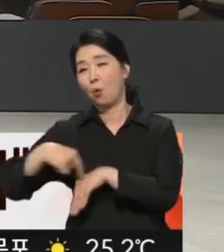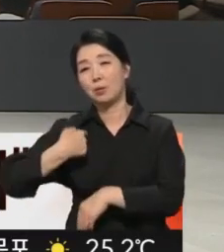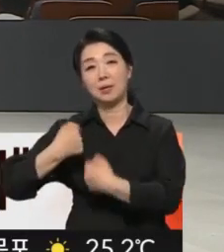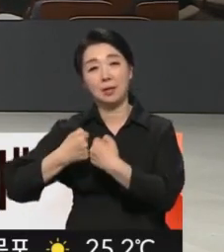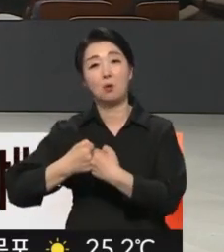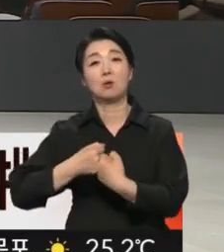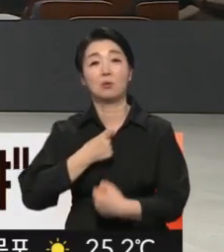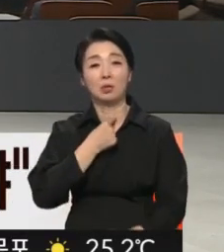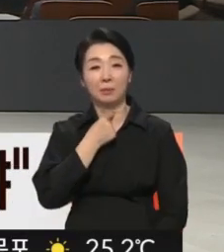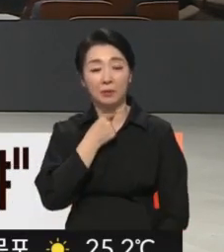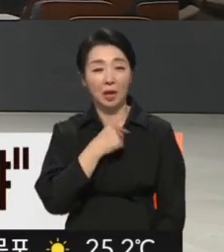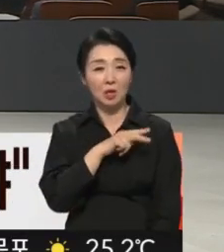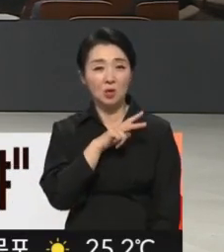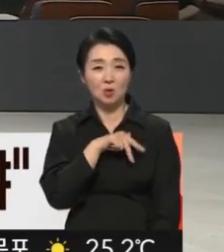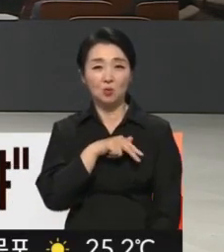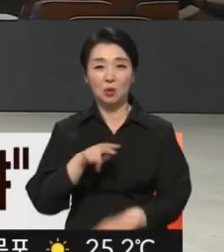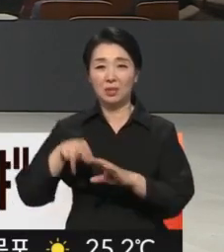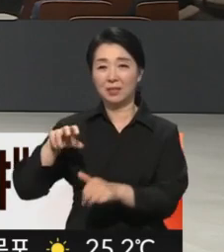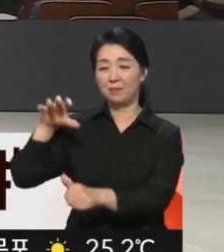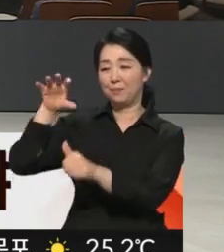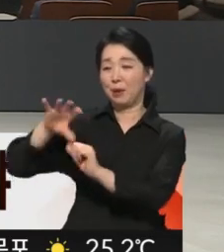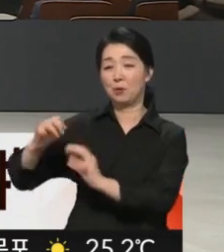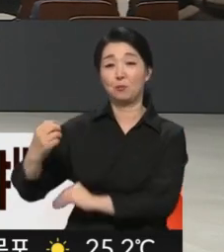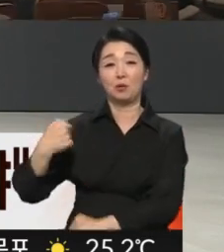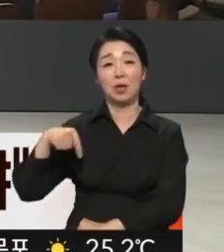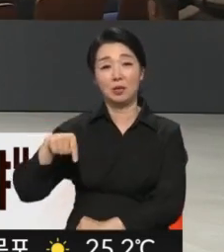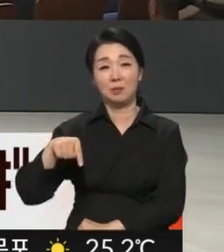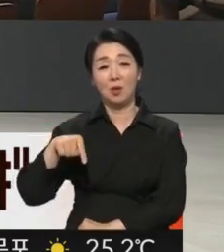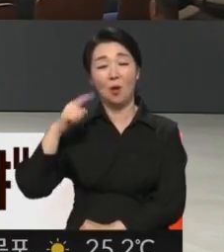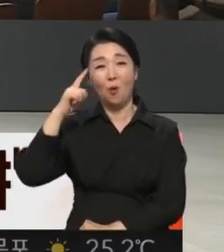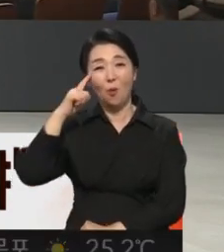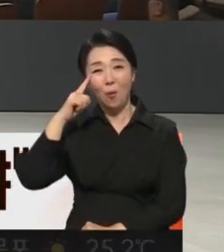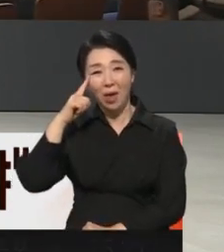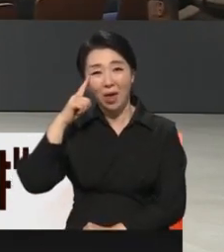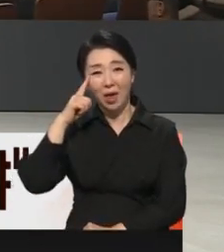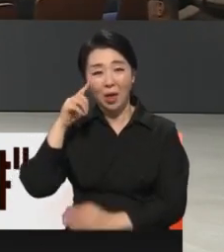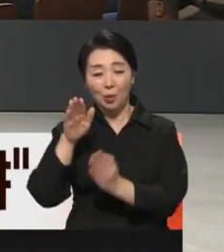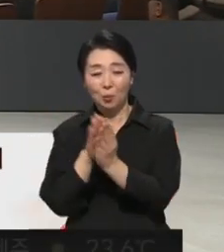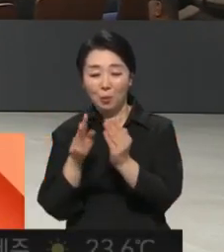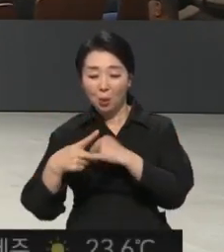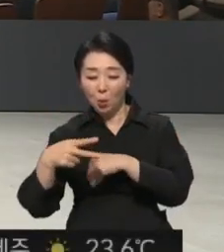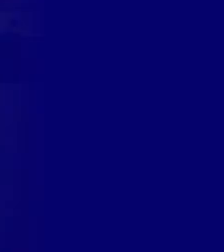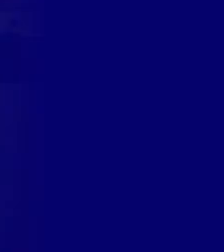싸우겠다. 의원직 사퇴 압박한 국민의힘, 더불어 도마뱀의 꼬리 자르기.